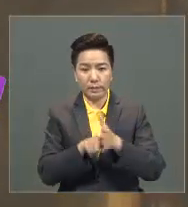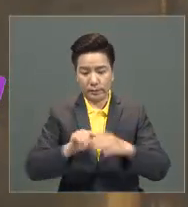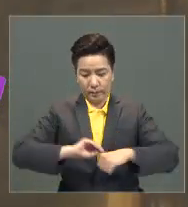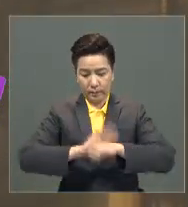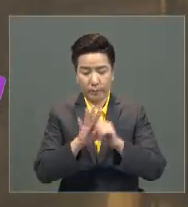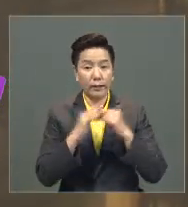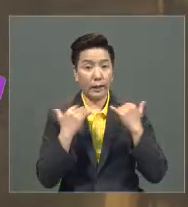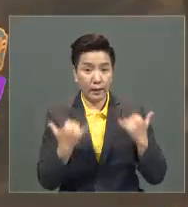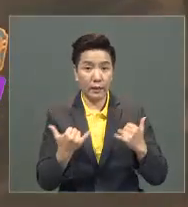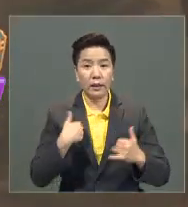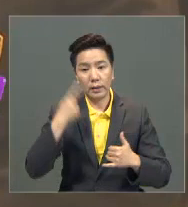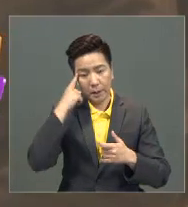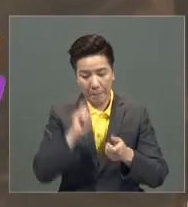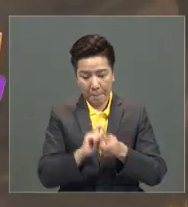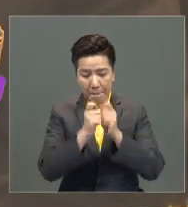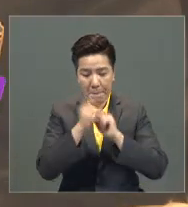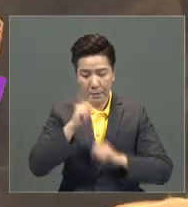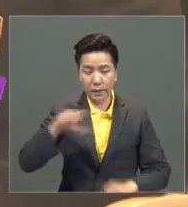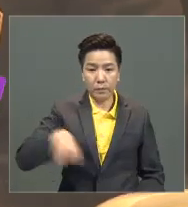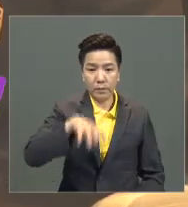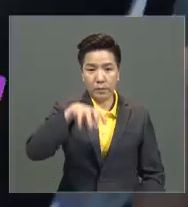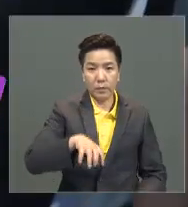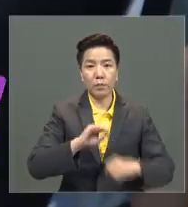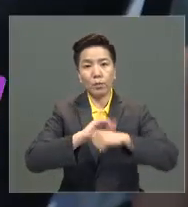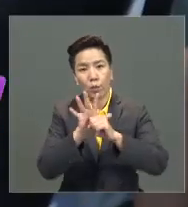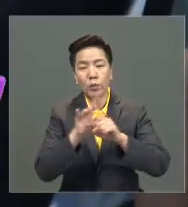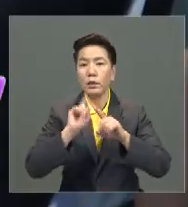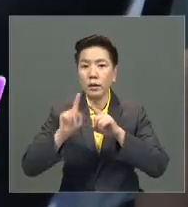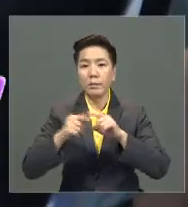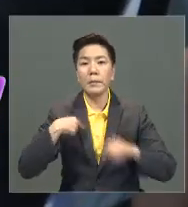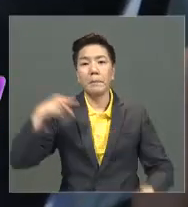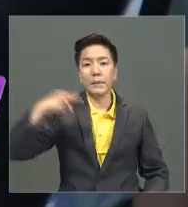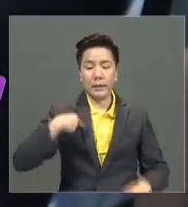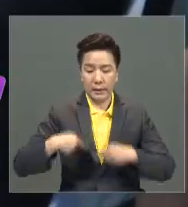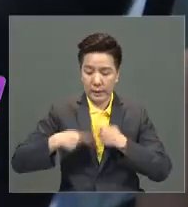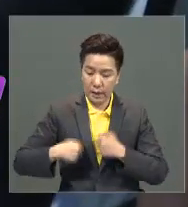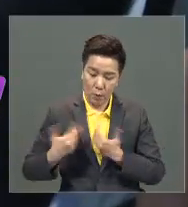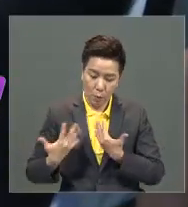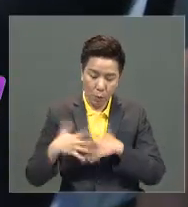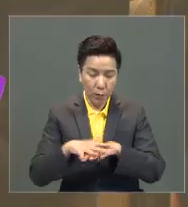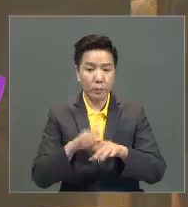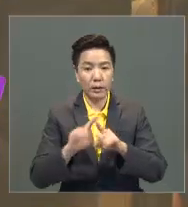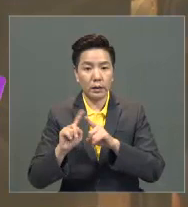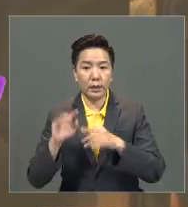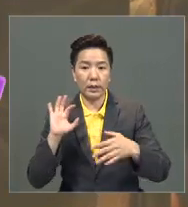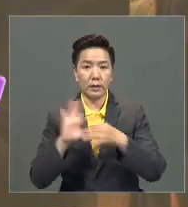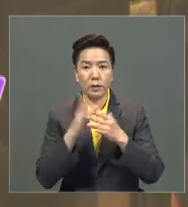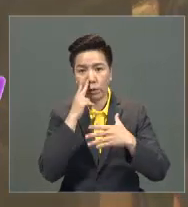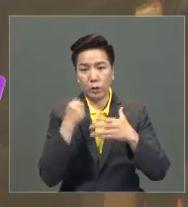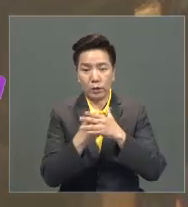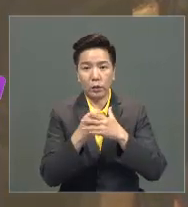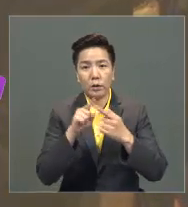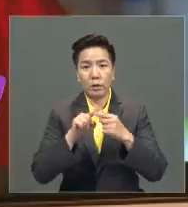ณ์โควิด -19 ขึ้นเราก็เปลี่ยนเป็นสถานีโควิดนะคะมีรายการพิเศษ NBT รวมใจสู้ภัยโ